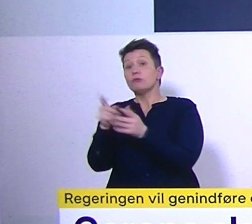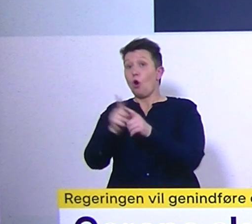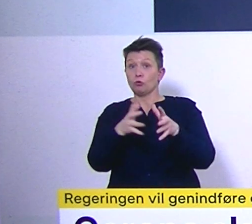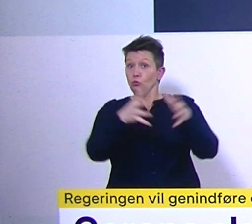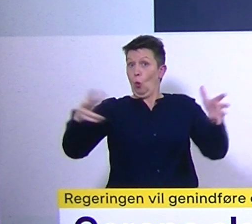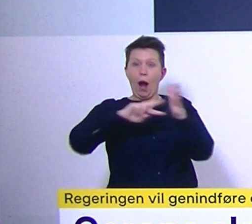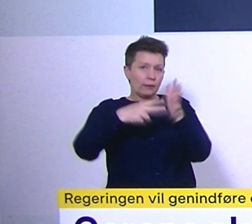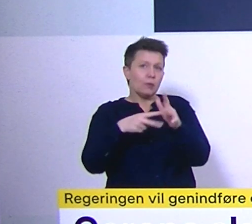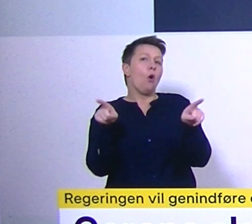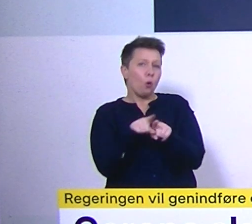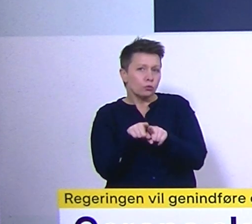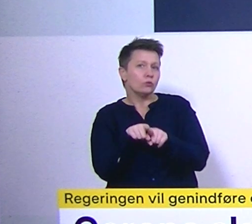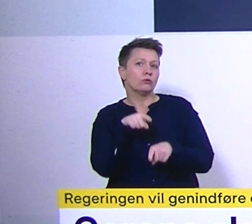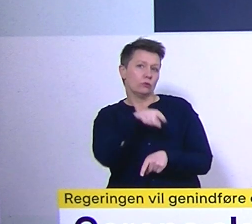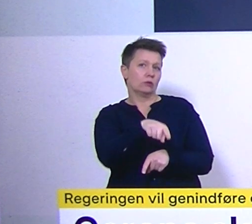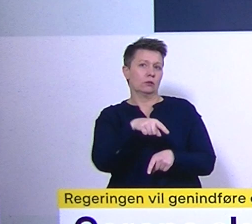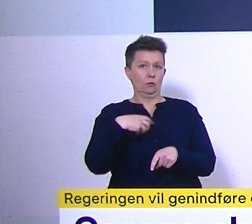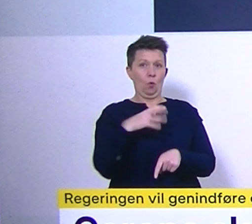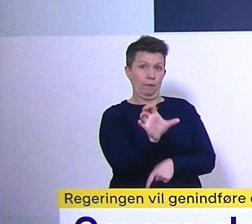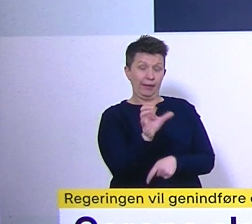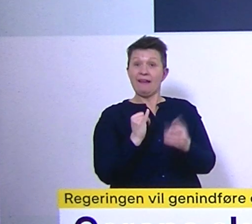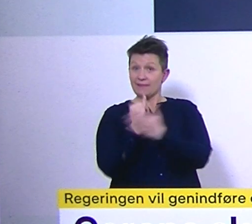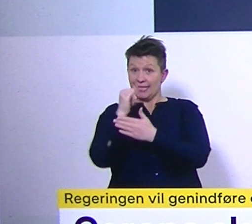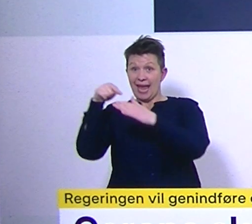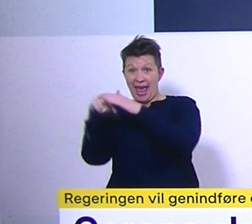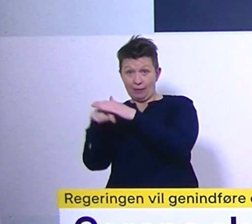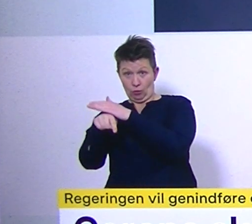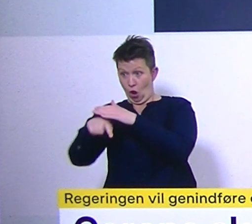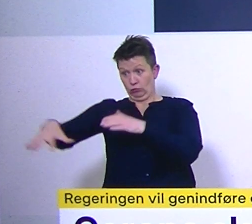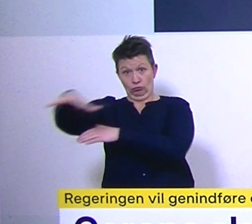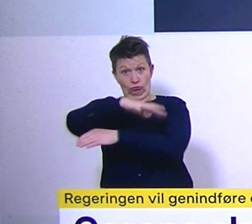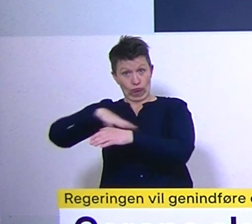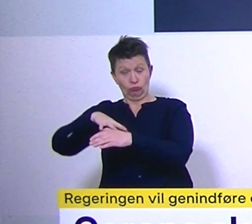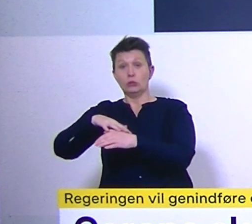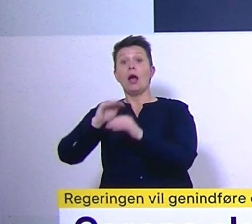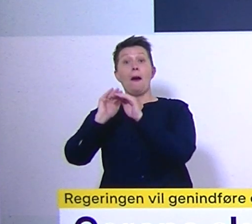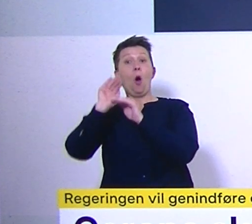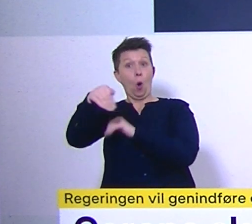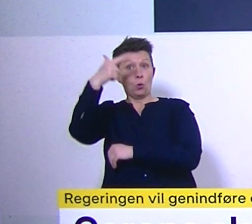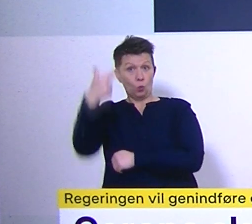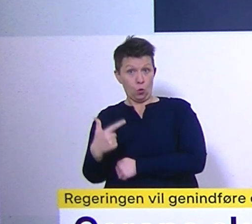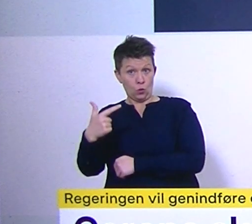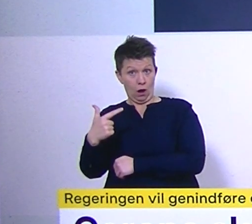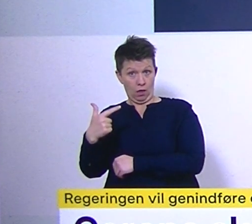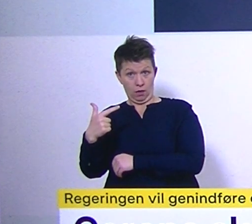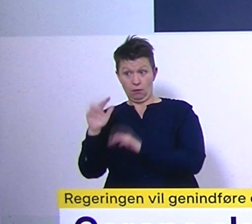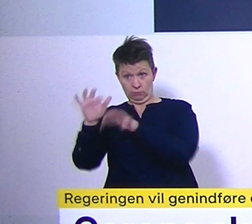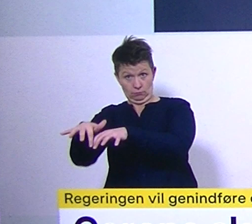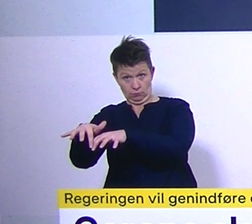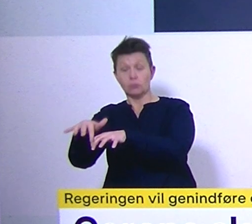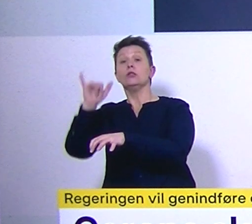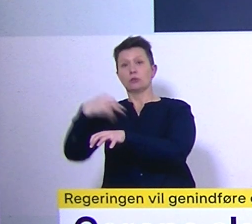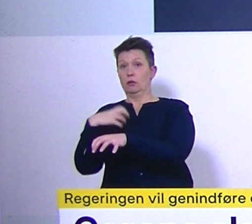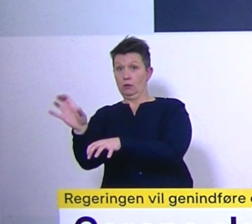sondring, at hvis det er indendørs arrangement, så er det over 200 besøgende eller tilskuere, og hvis det er udendørs, er det over 2000 besøgende eller